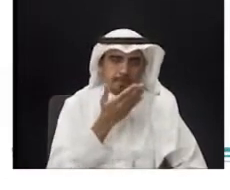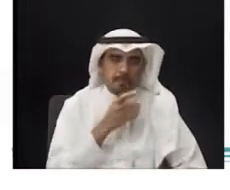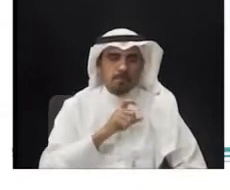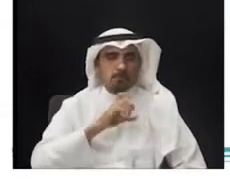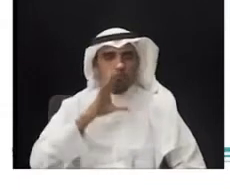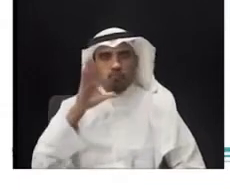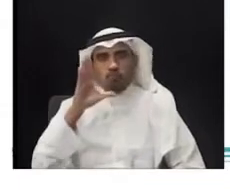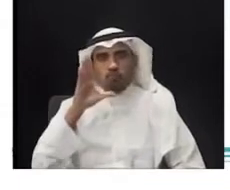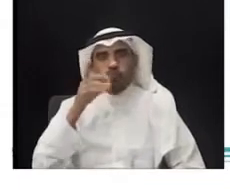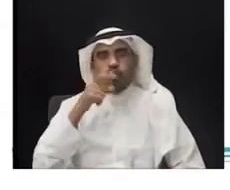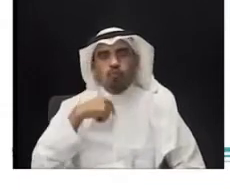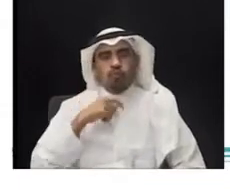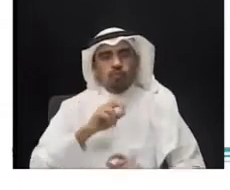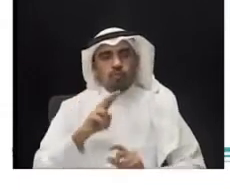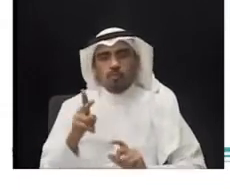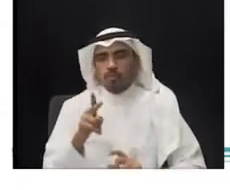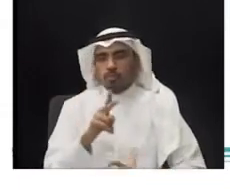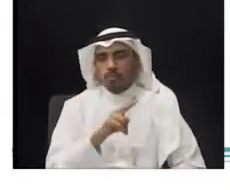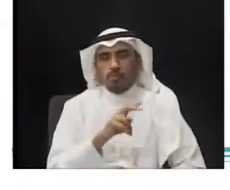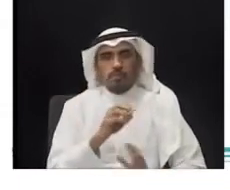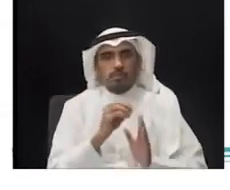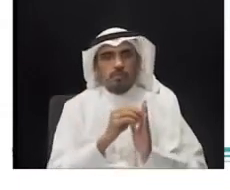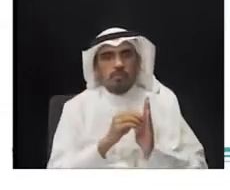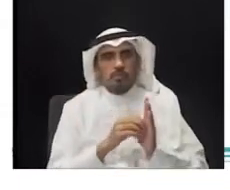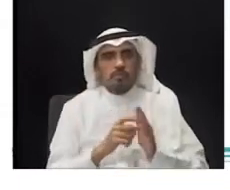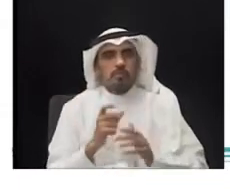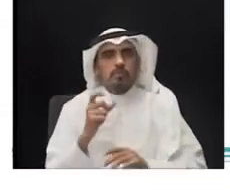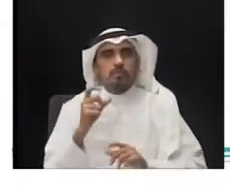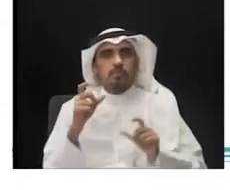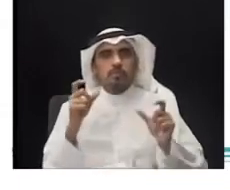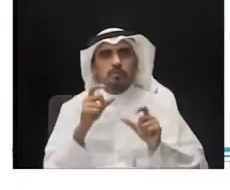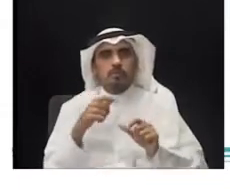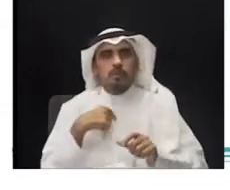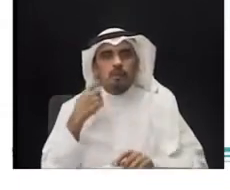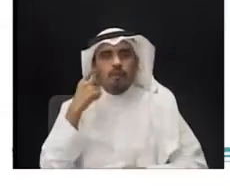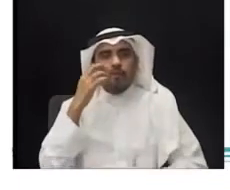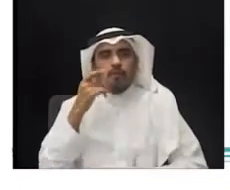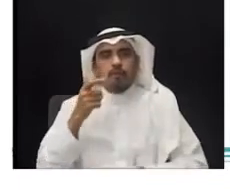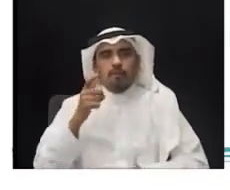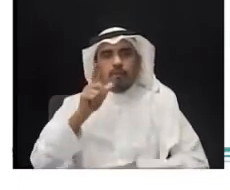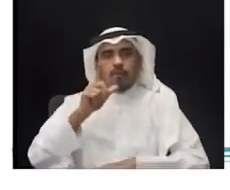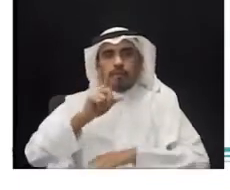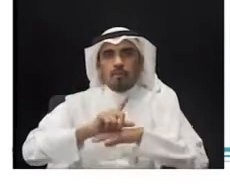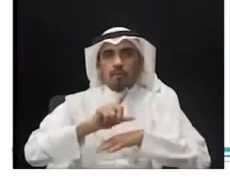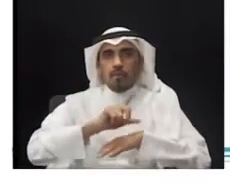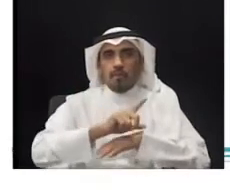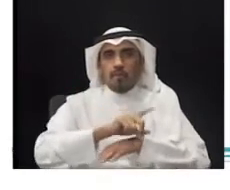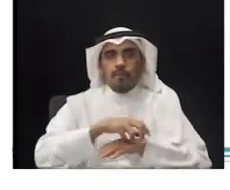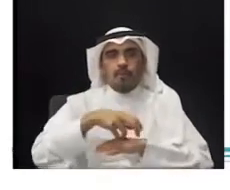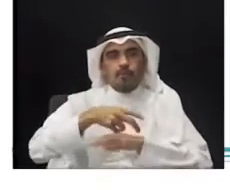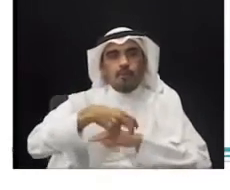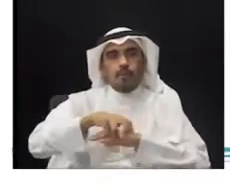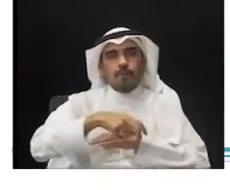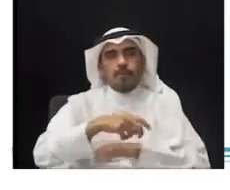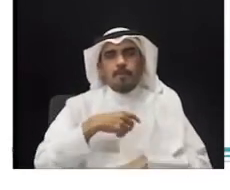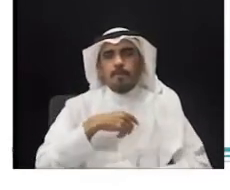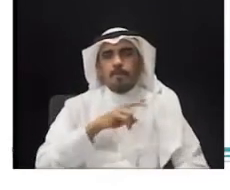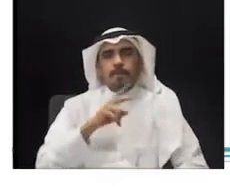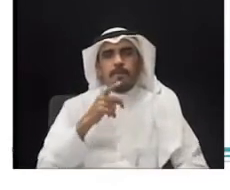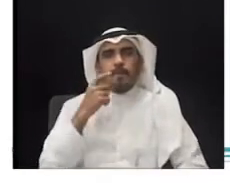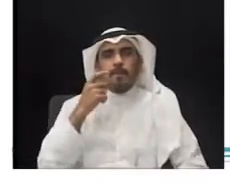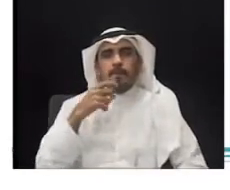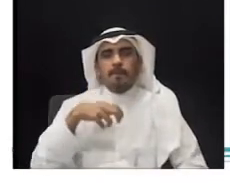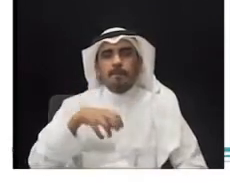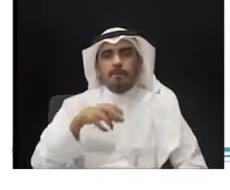ومن بعد ذلك مهارة القراءة الجهرية، ونميز بين فقرات النص لنميز الأفكار الرئيسة من الفرعية. ففي كل